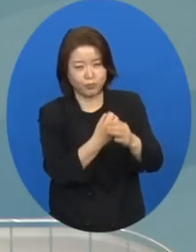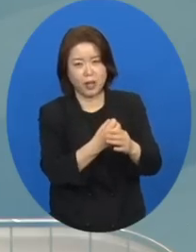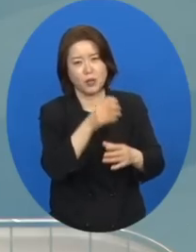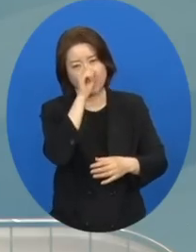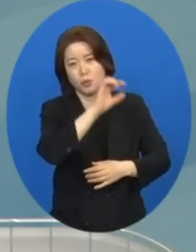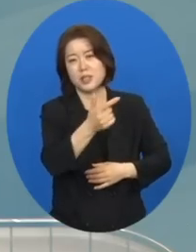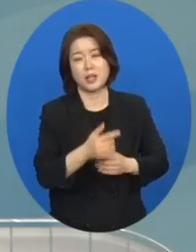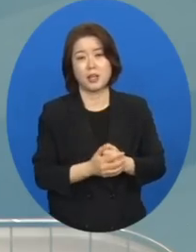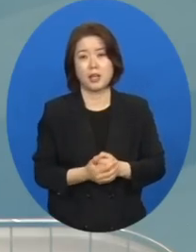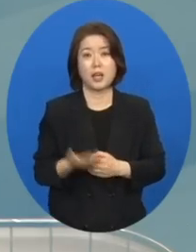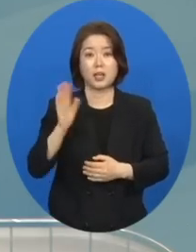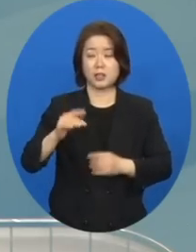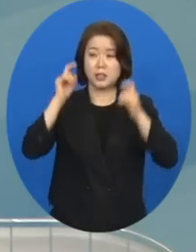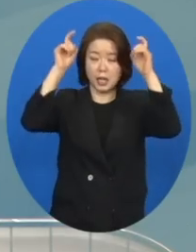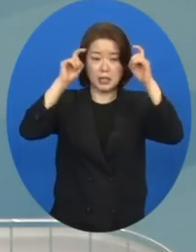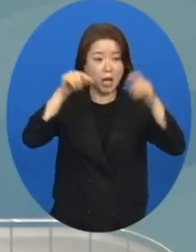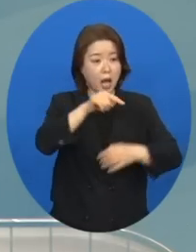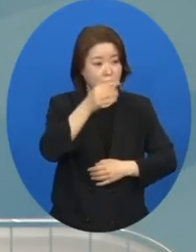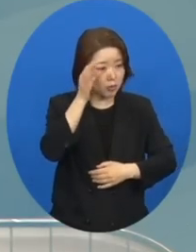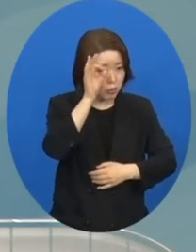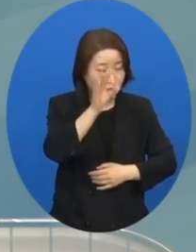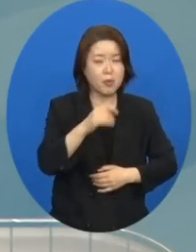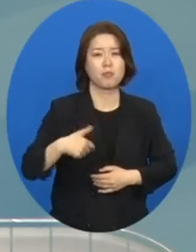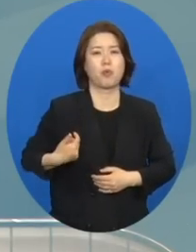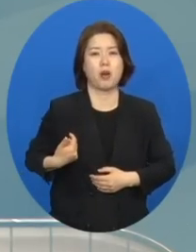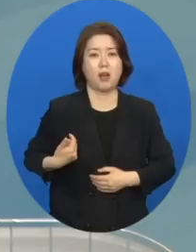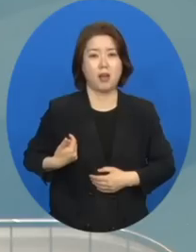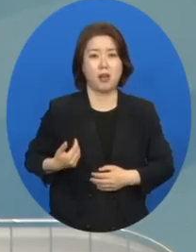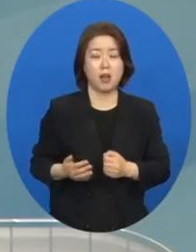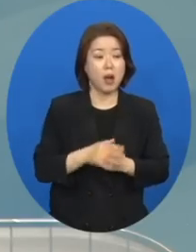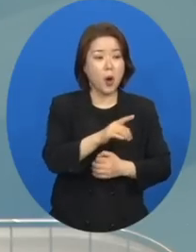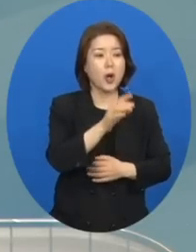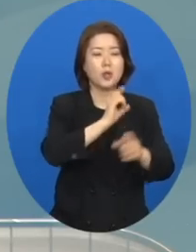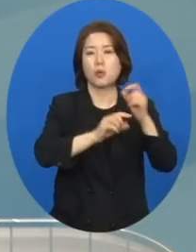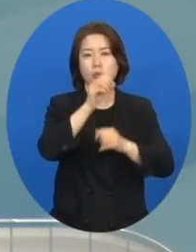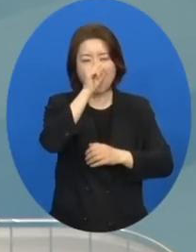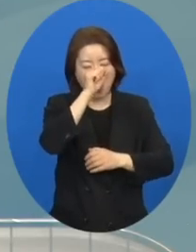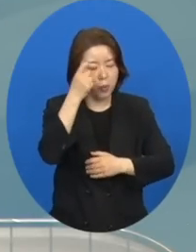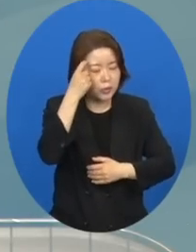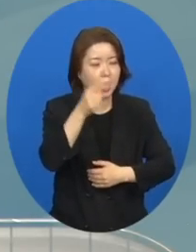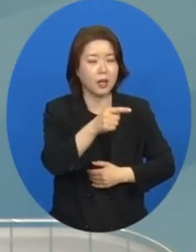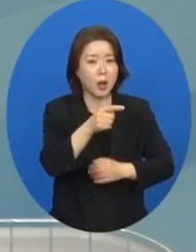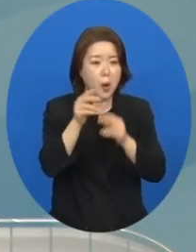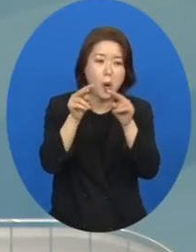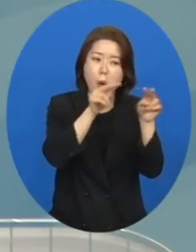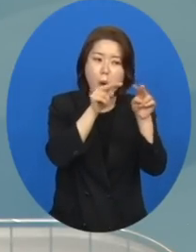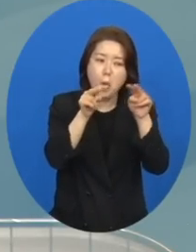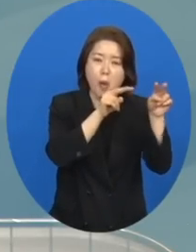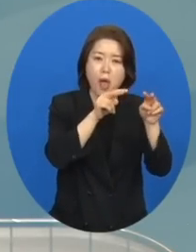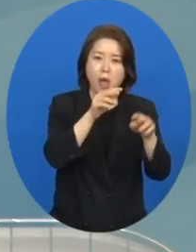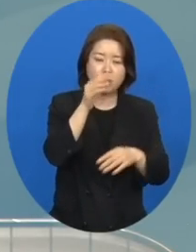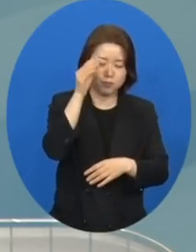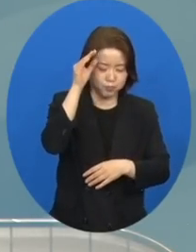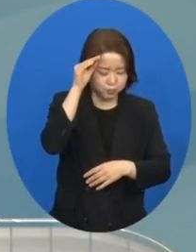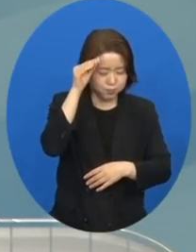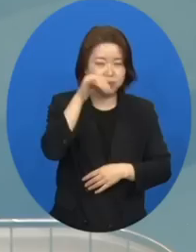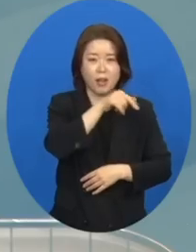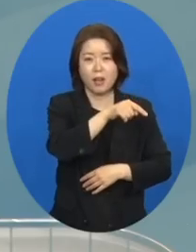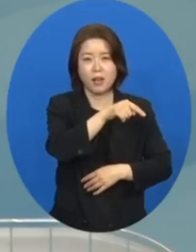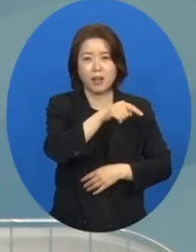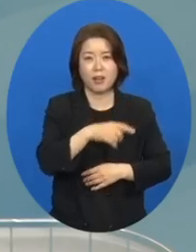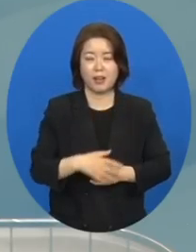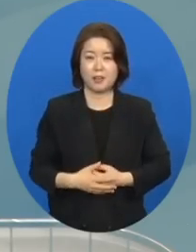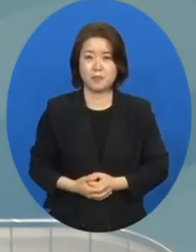그러나 양은 몰라요 거기에 더 좋은 줄 알고 기웃거린다 는 것입니다 미련을 둔 다는 것이죠 혹시 거지